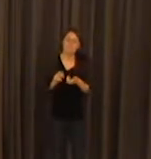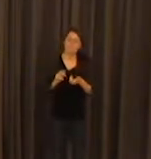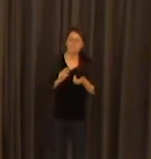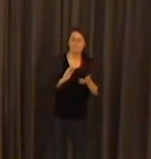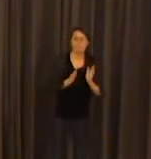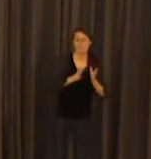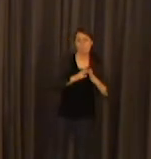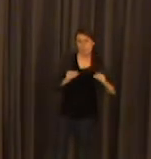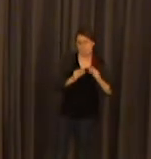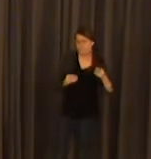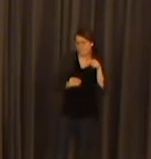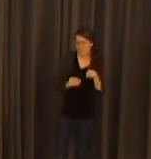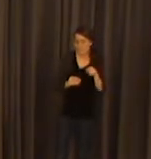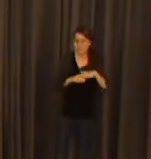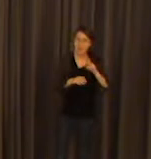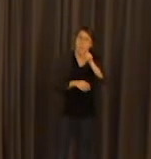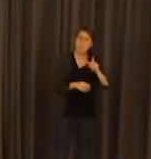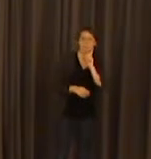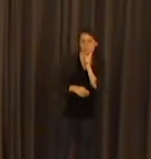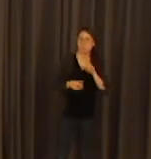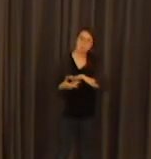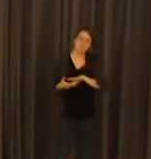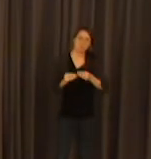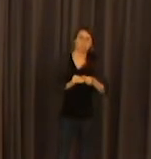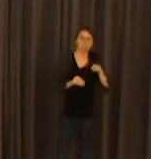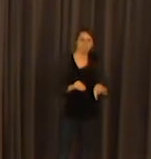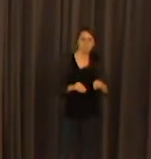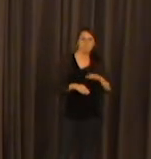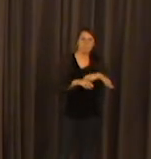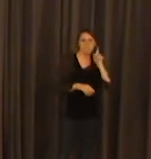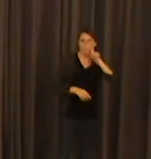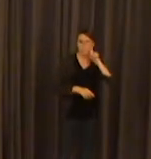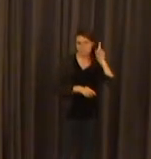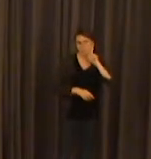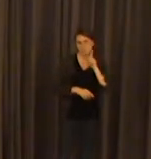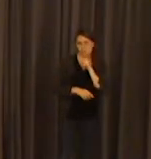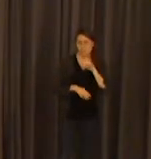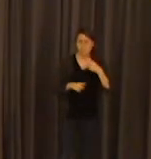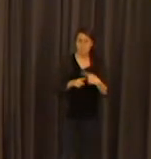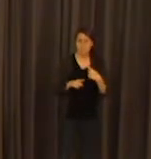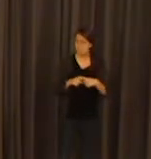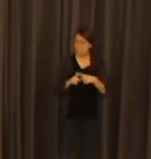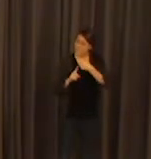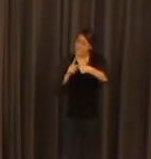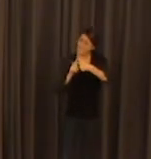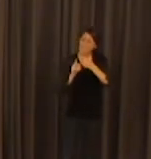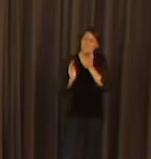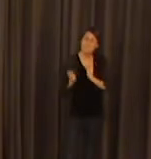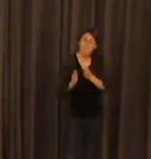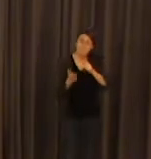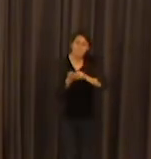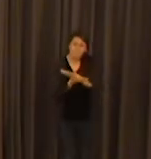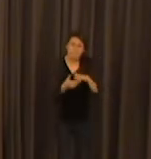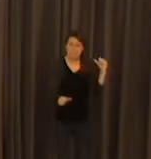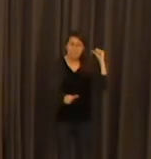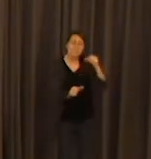nivell d'universitat per persones sordes, per professors sords, perquè el nivell de formació de llengua de signes fins